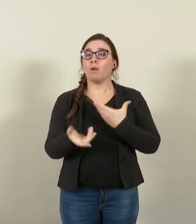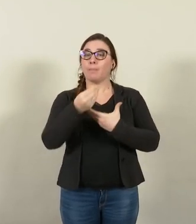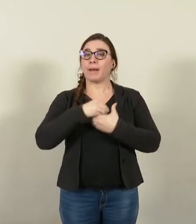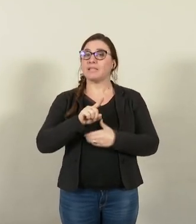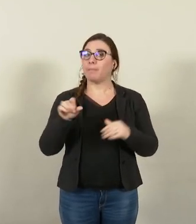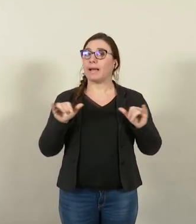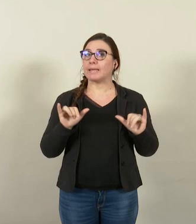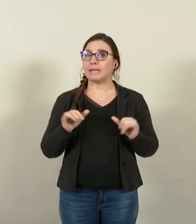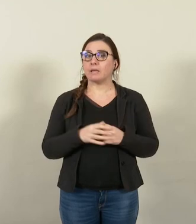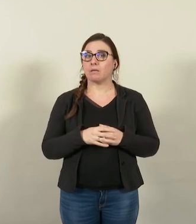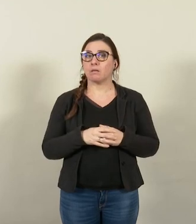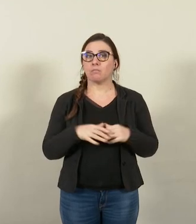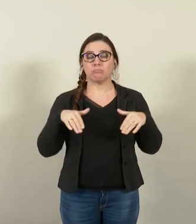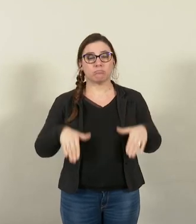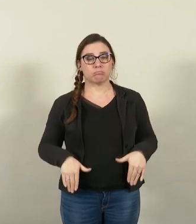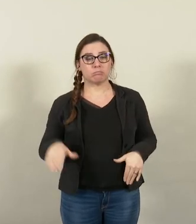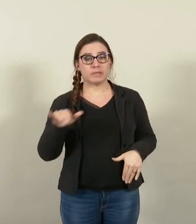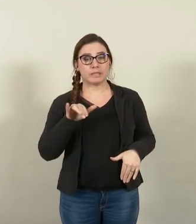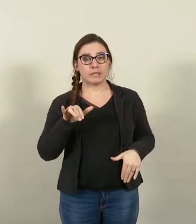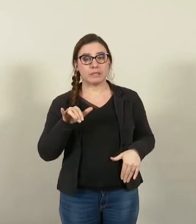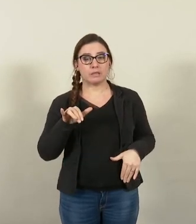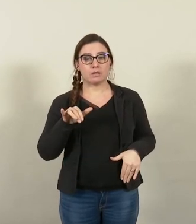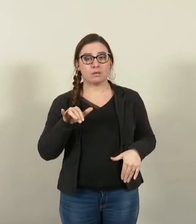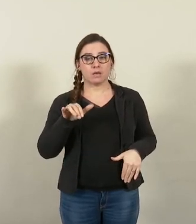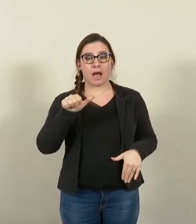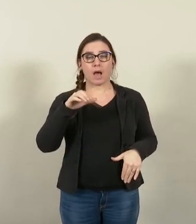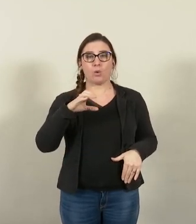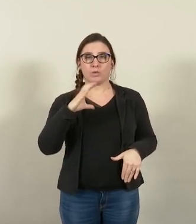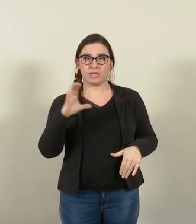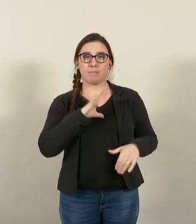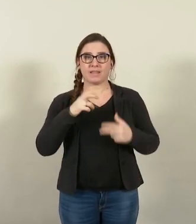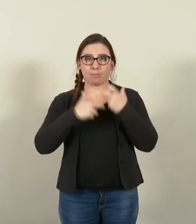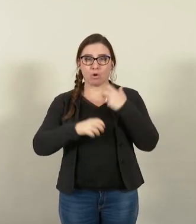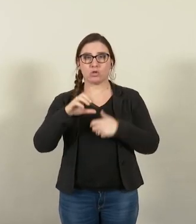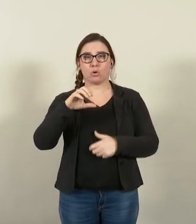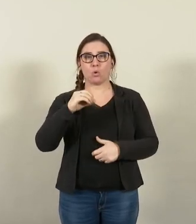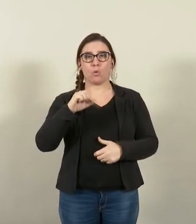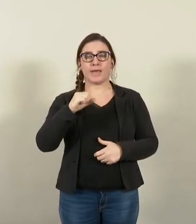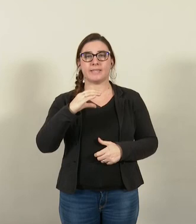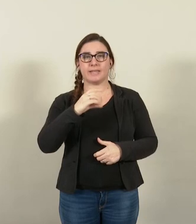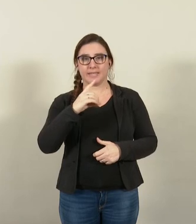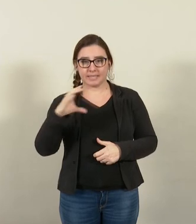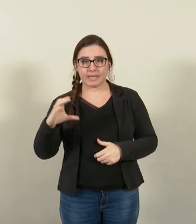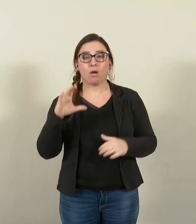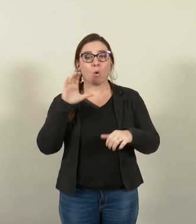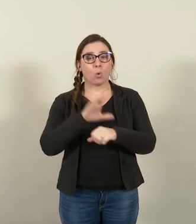vote qui s'abstient AEC madame roche au scddc qui votere qui vote